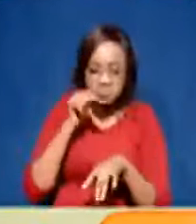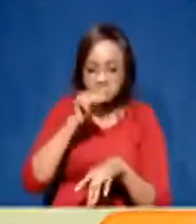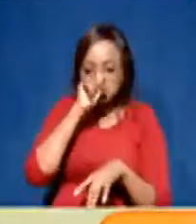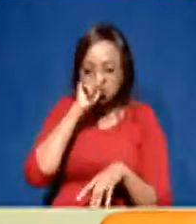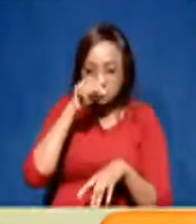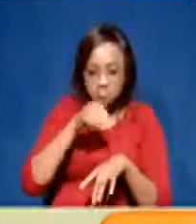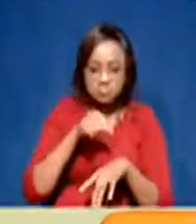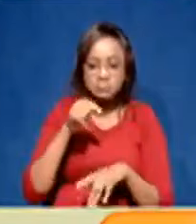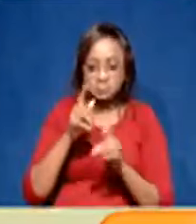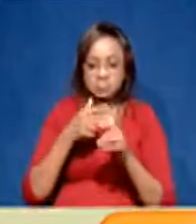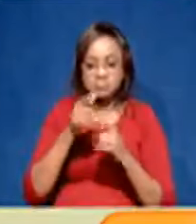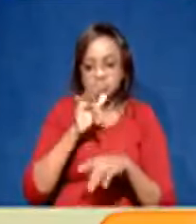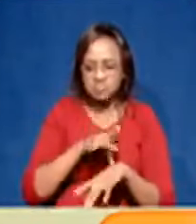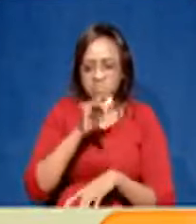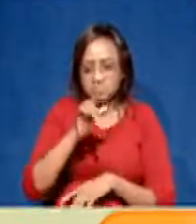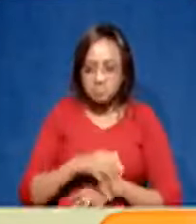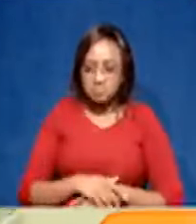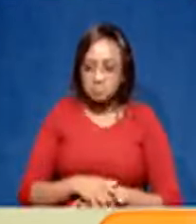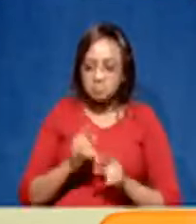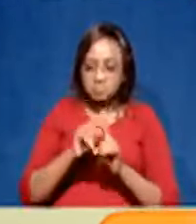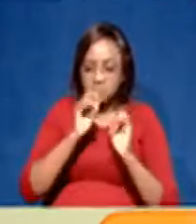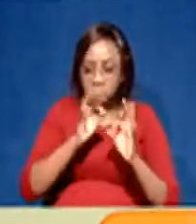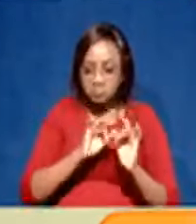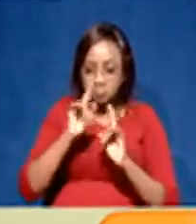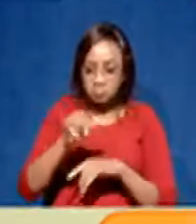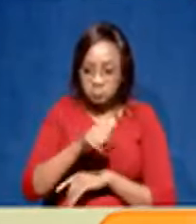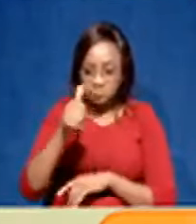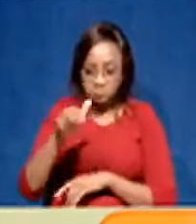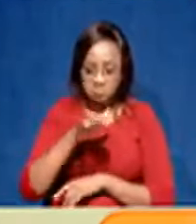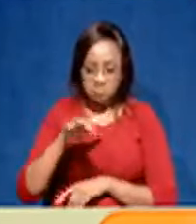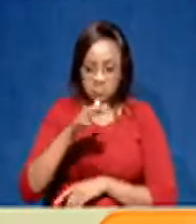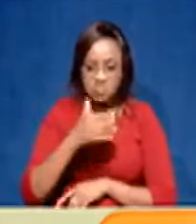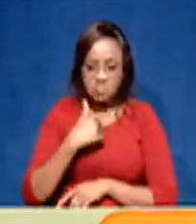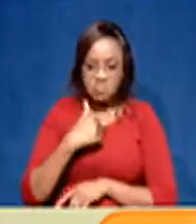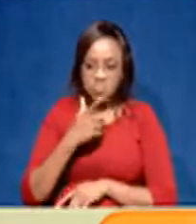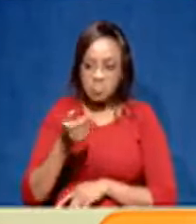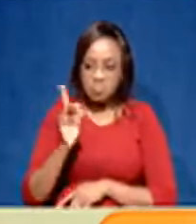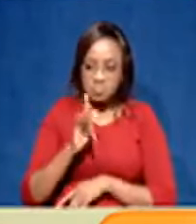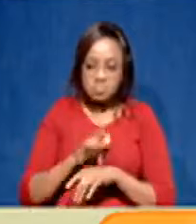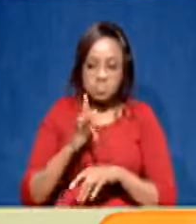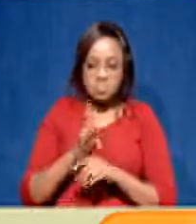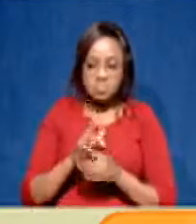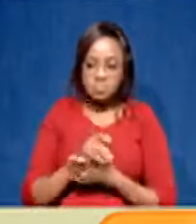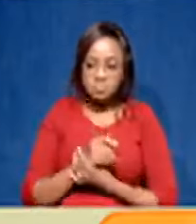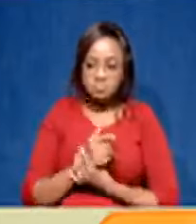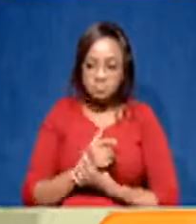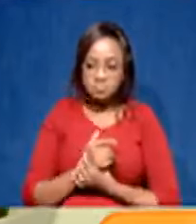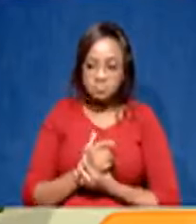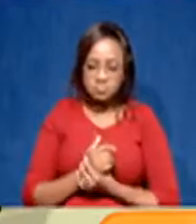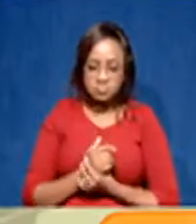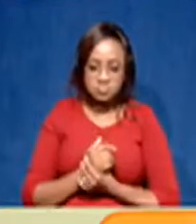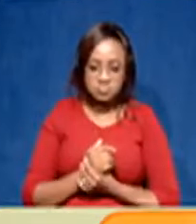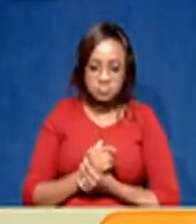hivyo sasa yellow fever pia. Ukienda mahali kuna hiyo Aedes mosquito na hakuna protection kama vile nasema sasa yellow